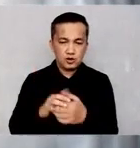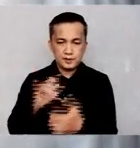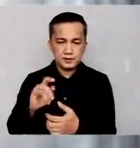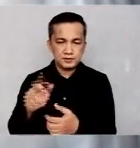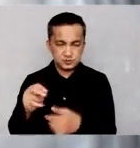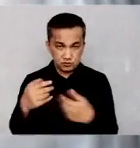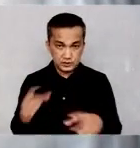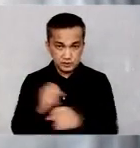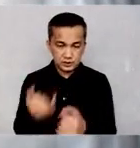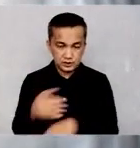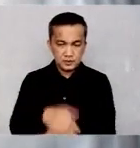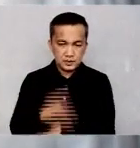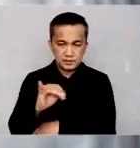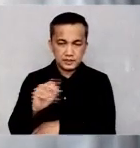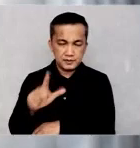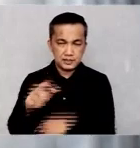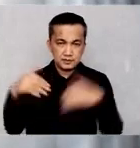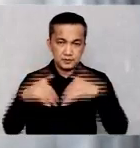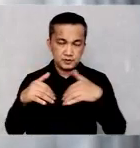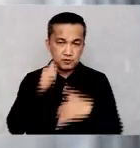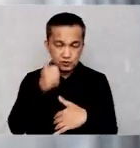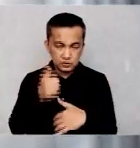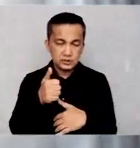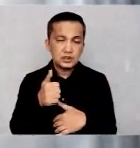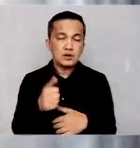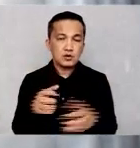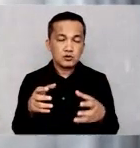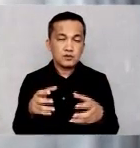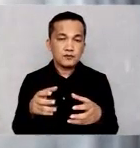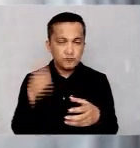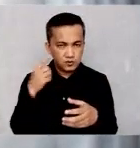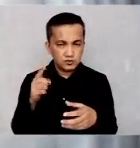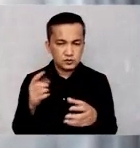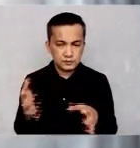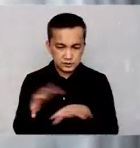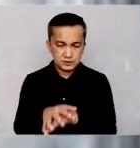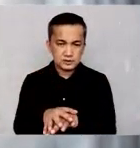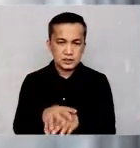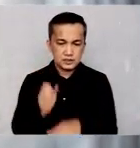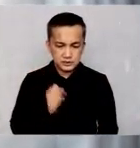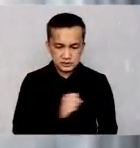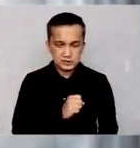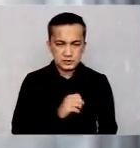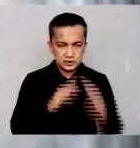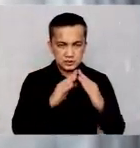ang bicameral conference committee para pag-isahin yung Senate at House